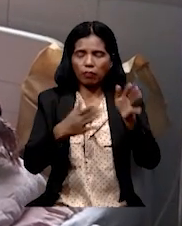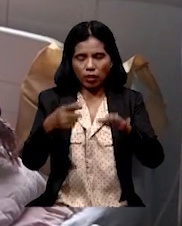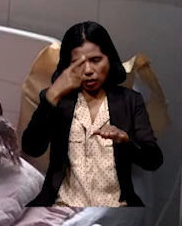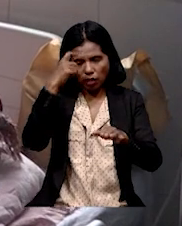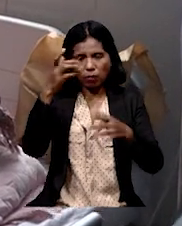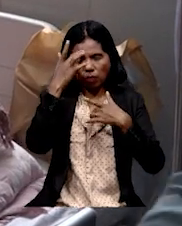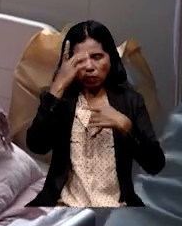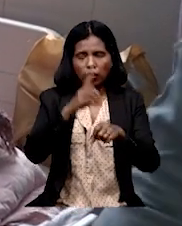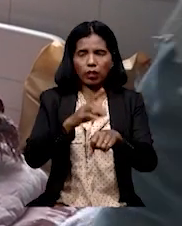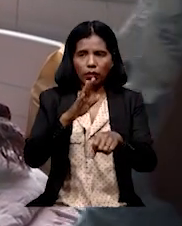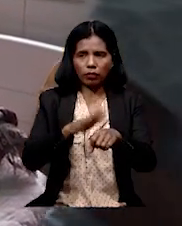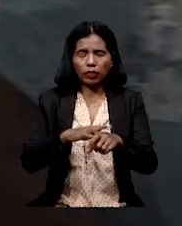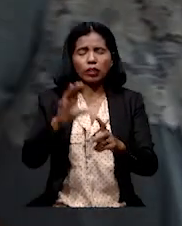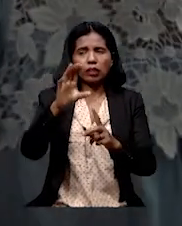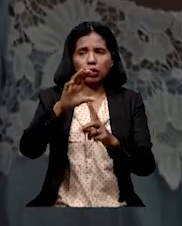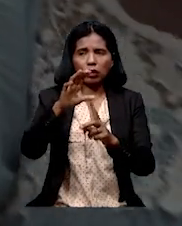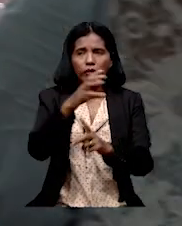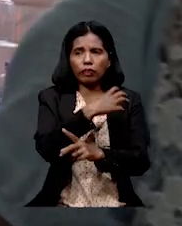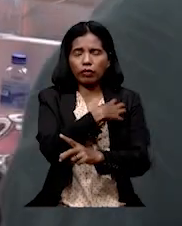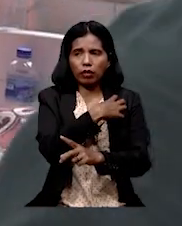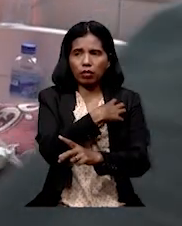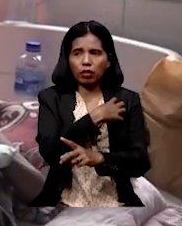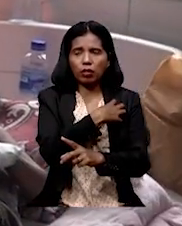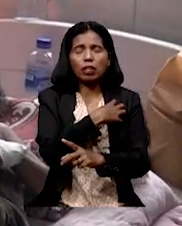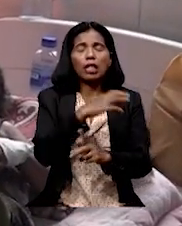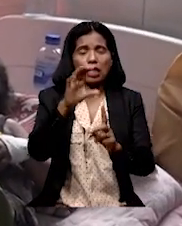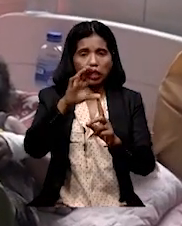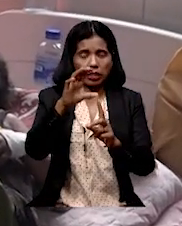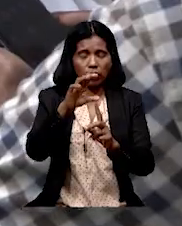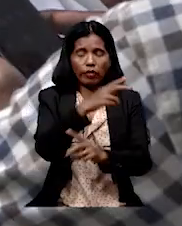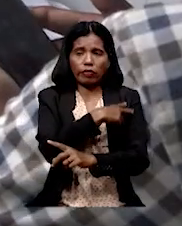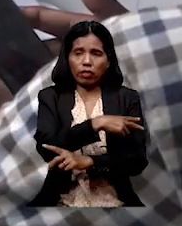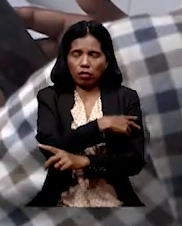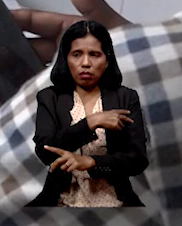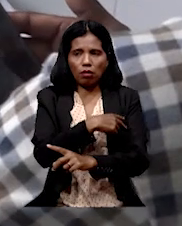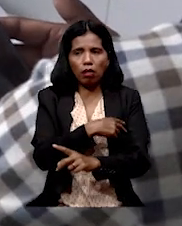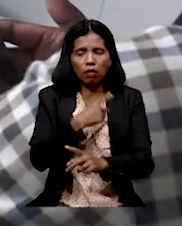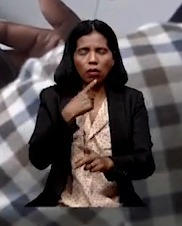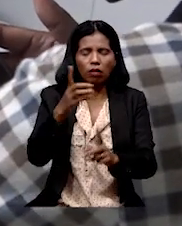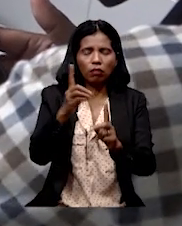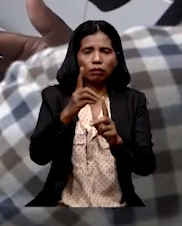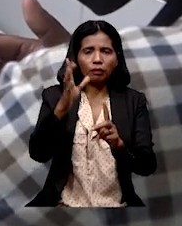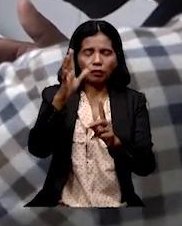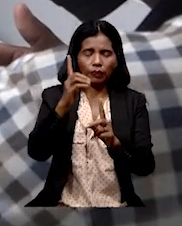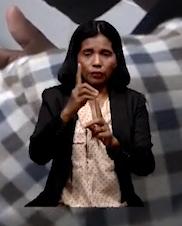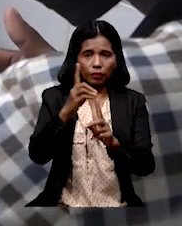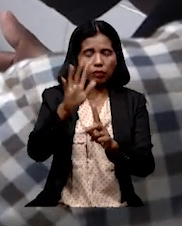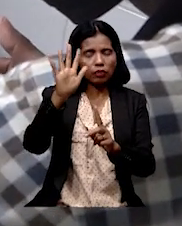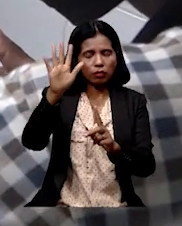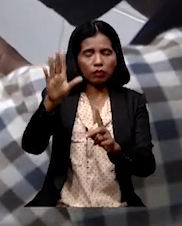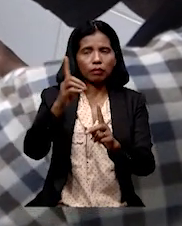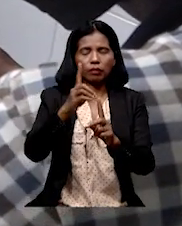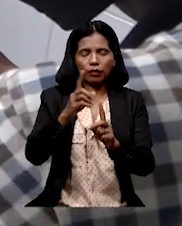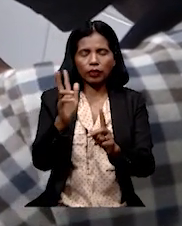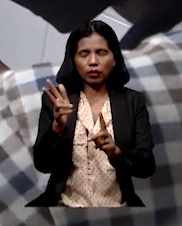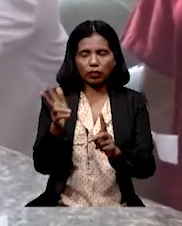Centro internamento Veracruz, Dr. Rommel da Costa Brás, informa katak. Hahuhu si loron lima to oloron tolunulu resin ida